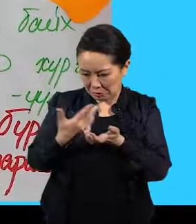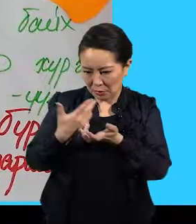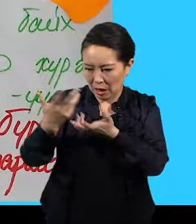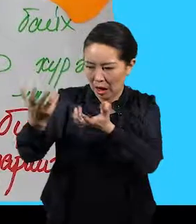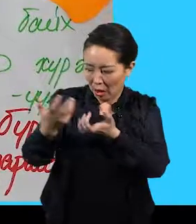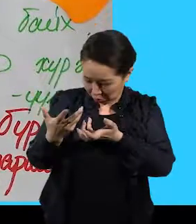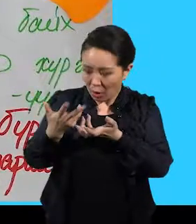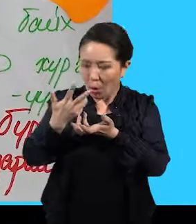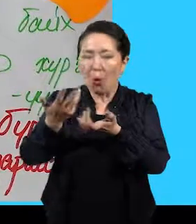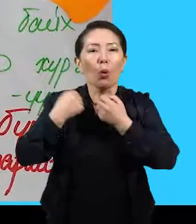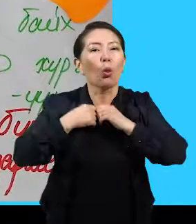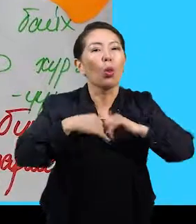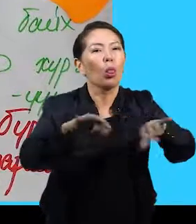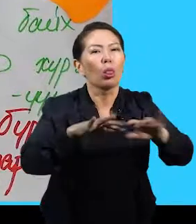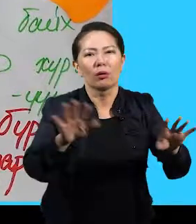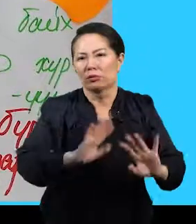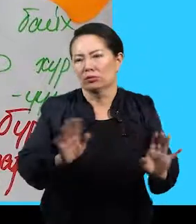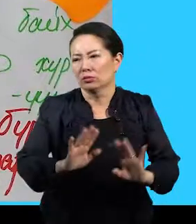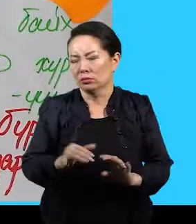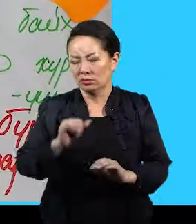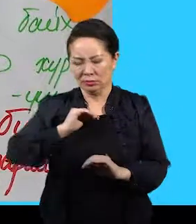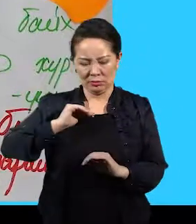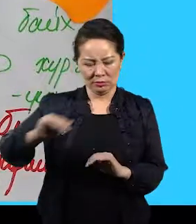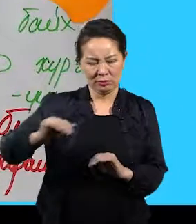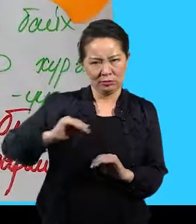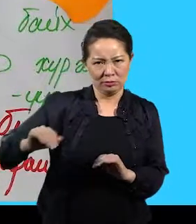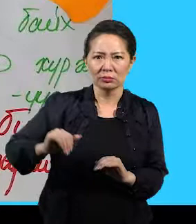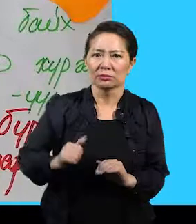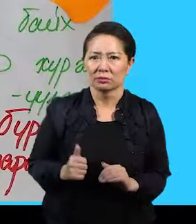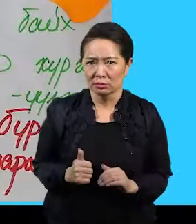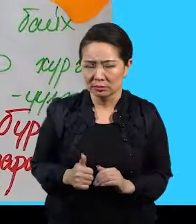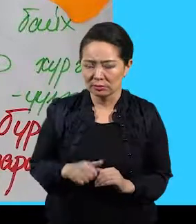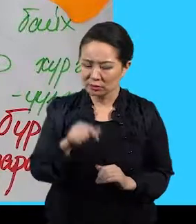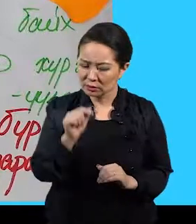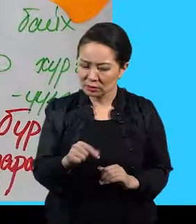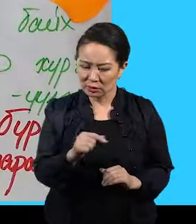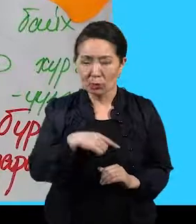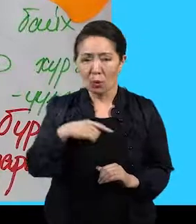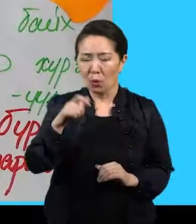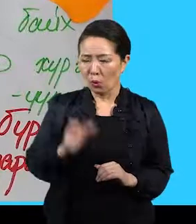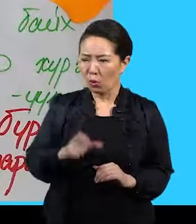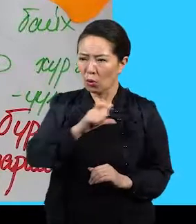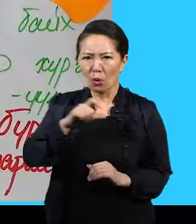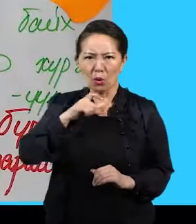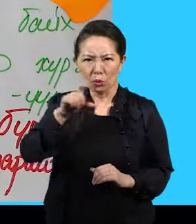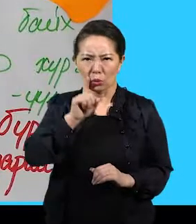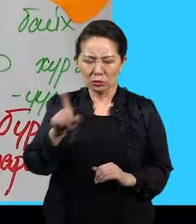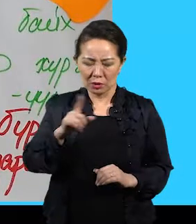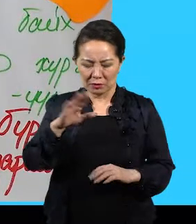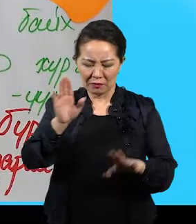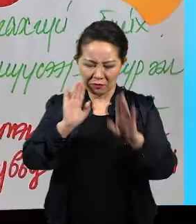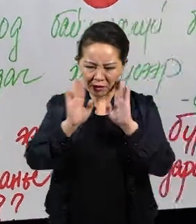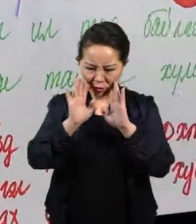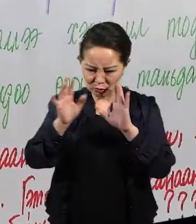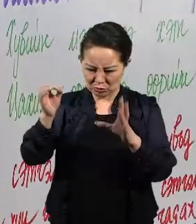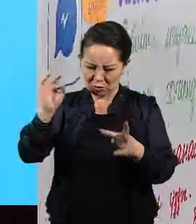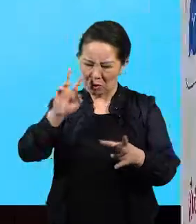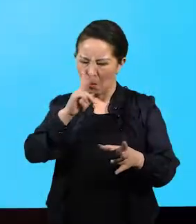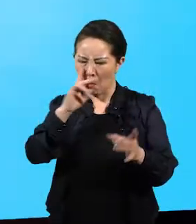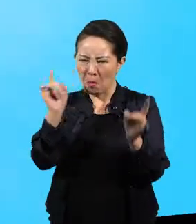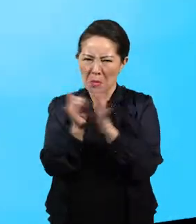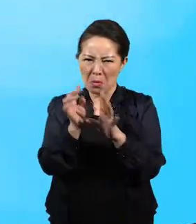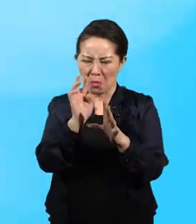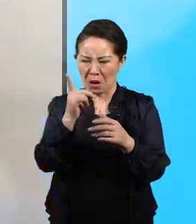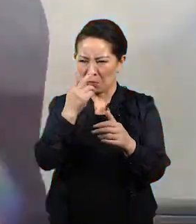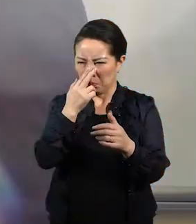бичлэгийг түгээхгүй байна. Энэ болохоор хамгийн муу зүйл нь яг ийм мэсээр хүн өгсөйг байхад фэйсбүүкийн мэдээлэл дээр нь муухай янз